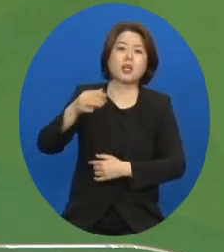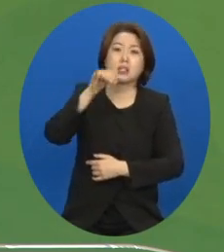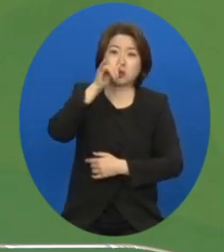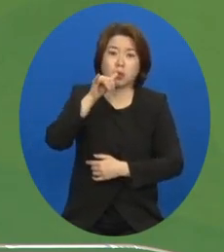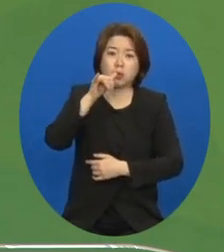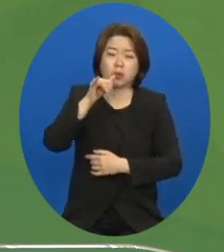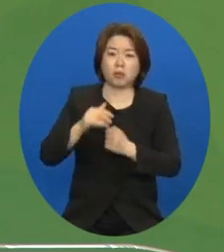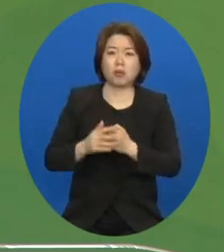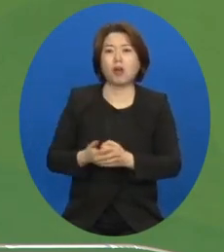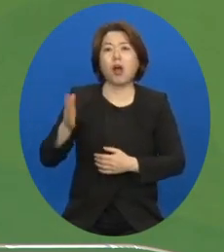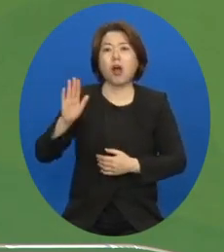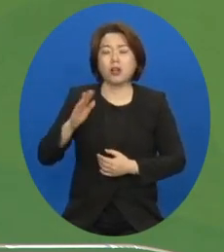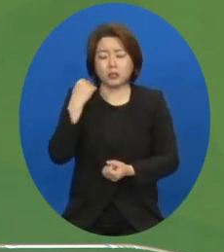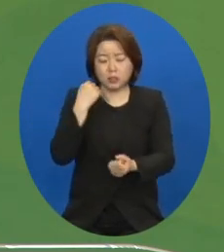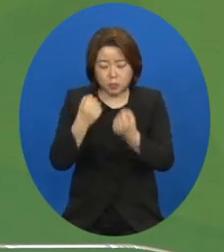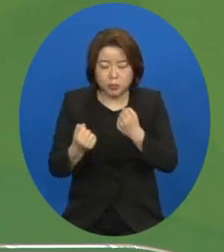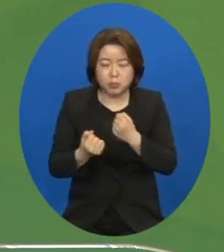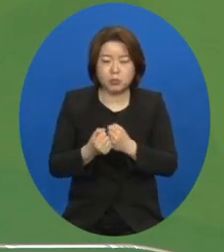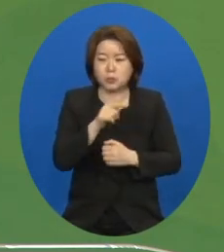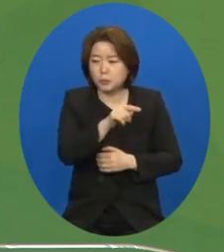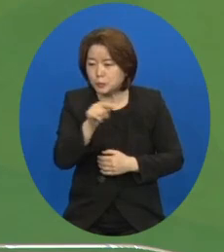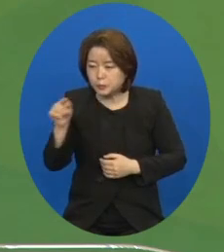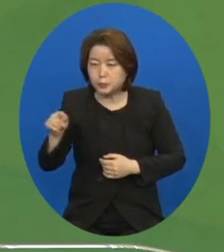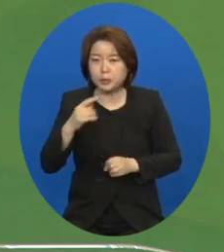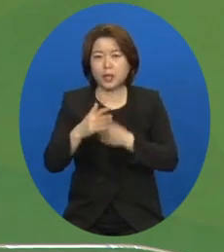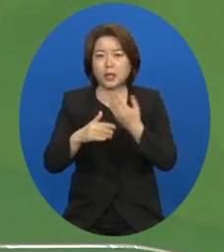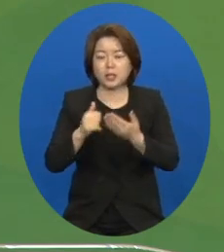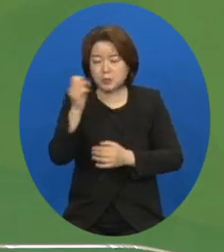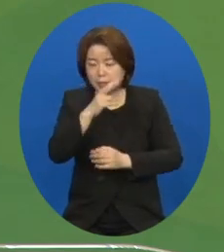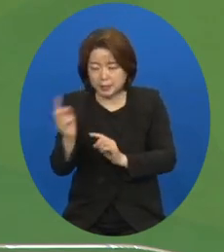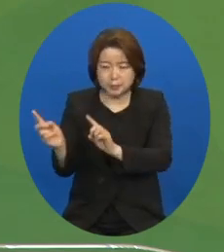그런데 하나님이 그들을 다시 회복시키신 거예요.